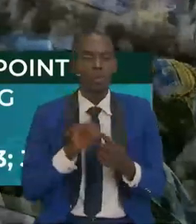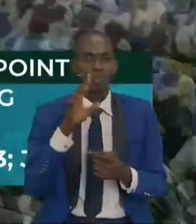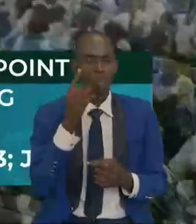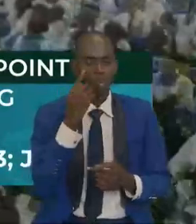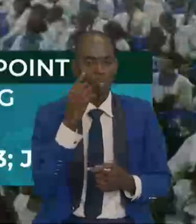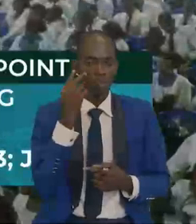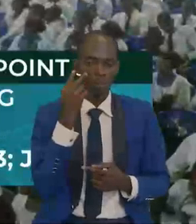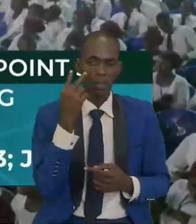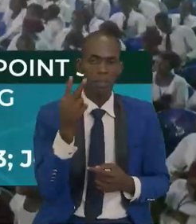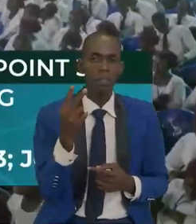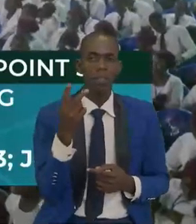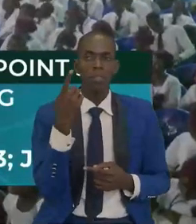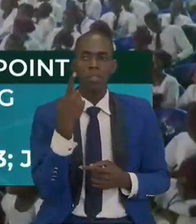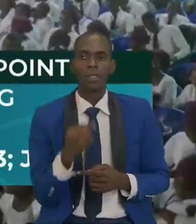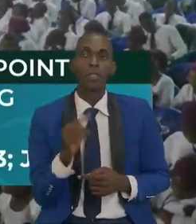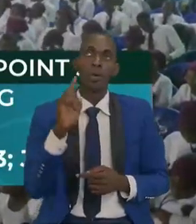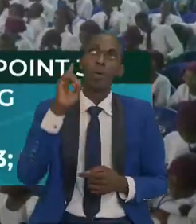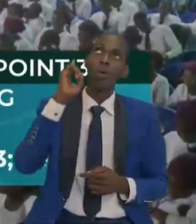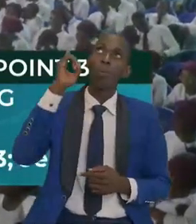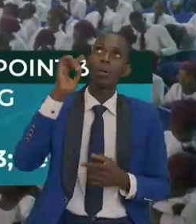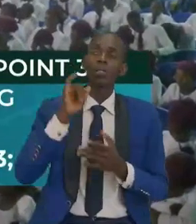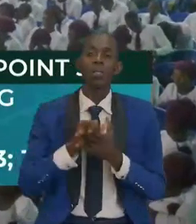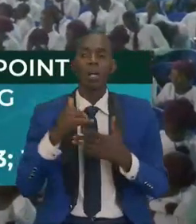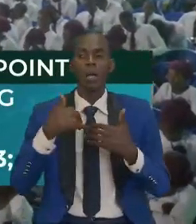lorsque vos yeux voient le Sauveur,